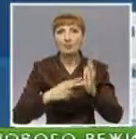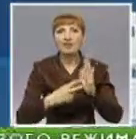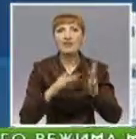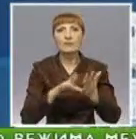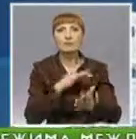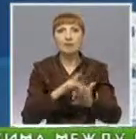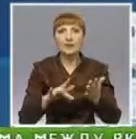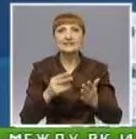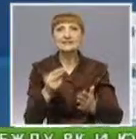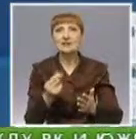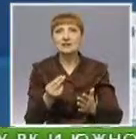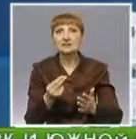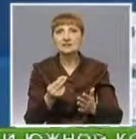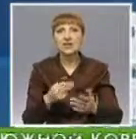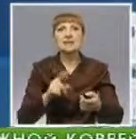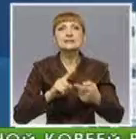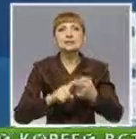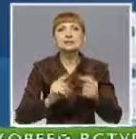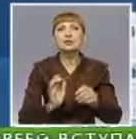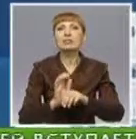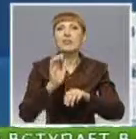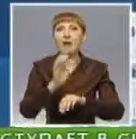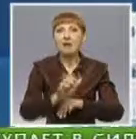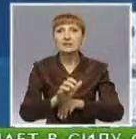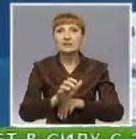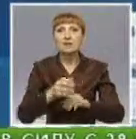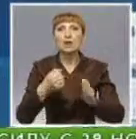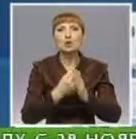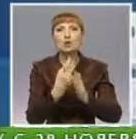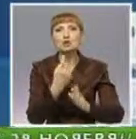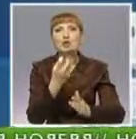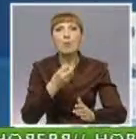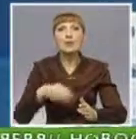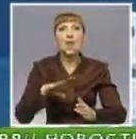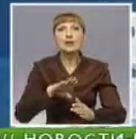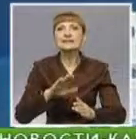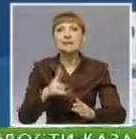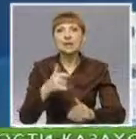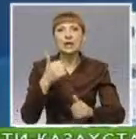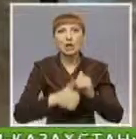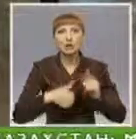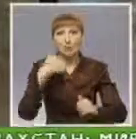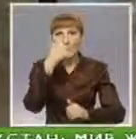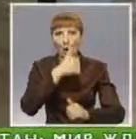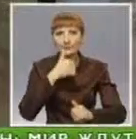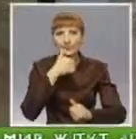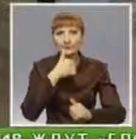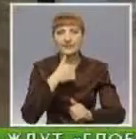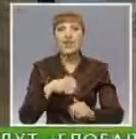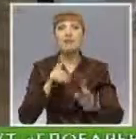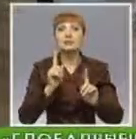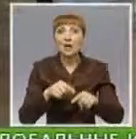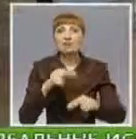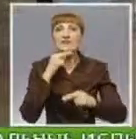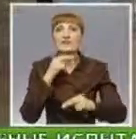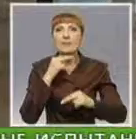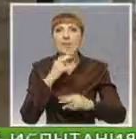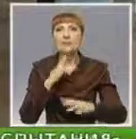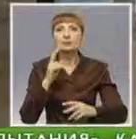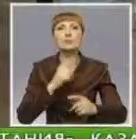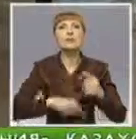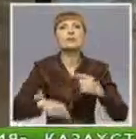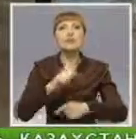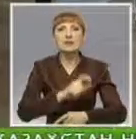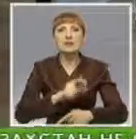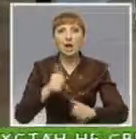бюджете средствам целесообразно направить до 100 миллиардов тенге ежегодно. Не останутся без внимания и